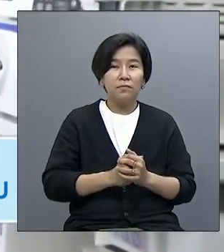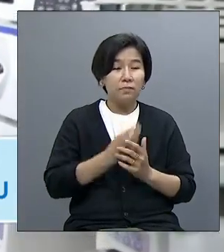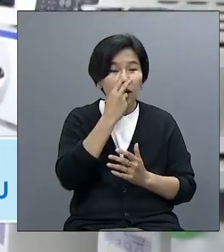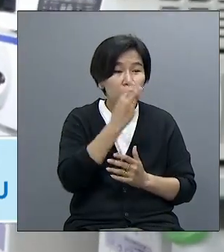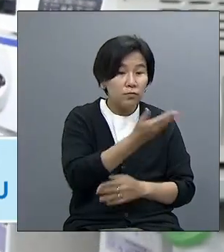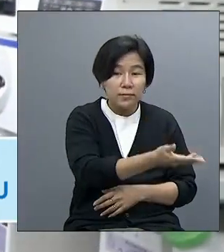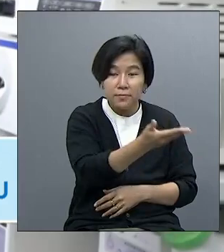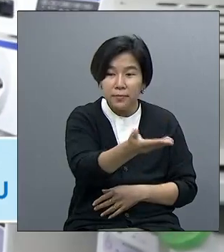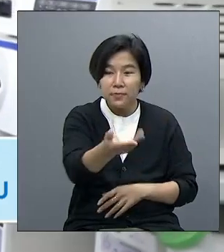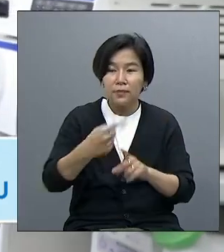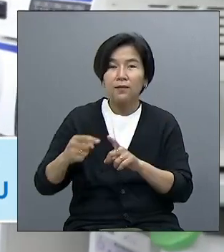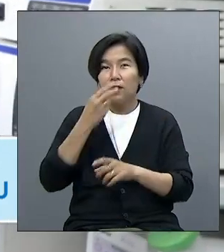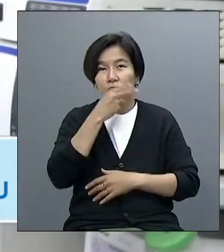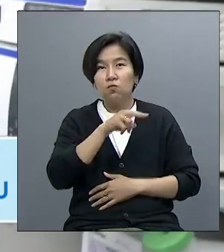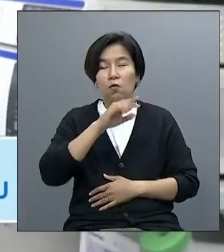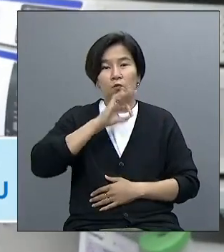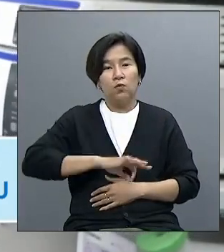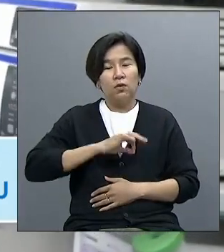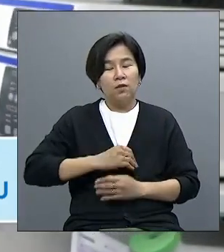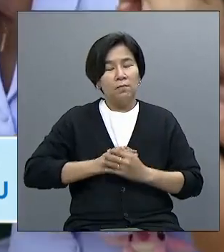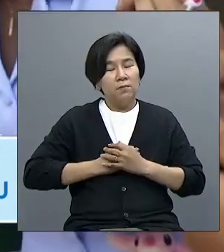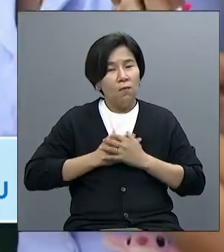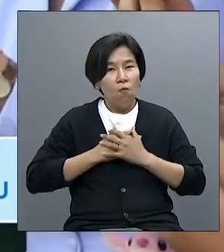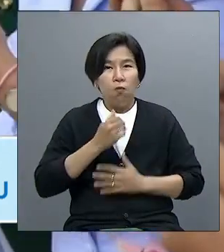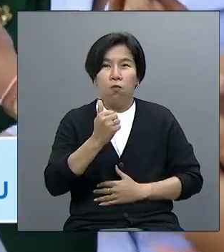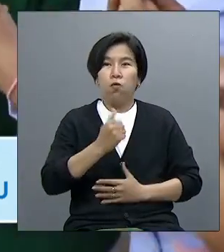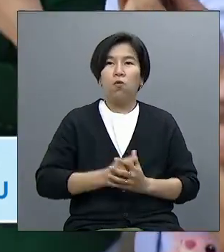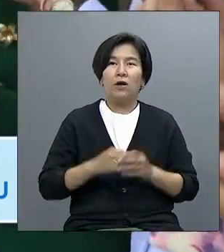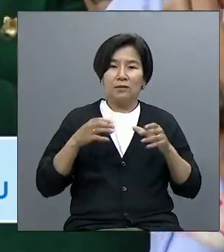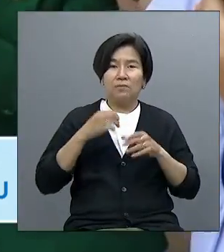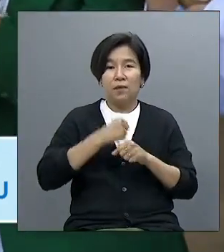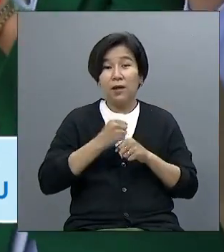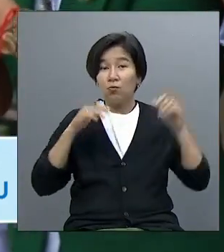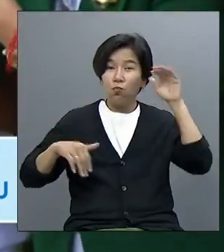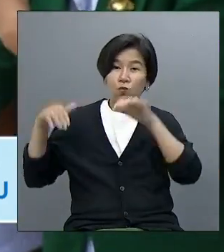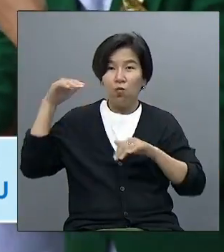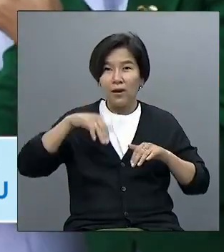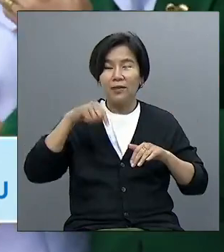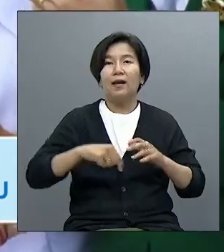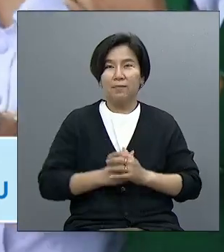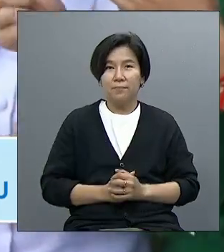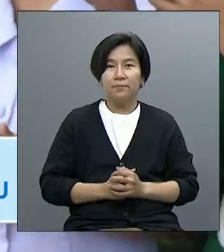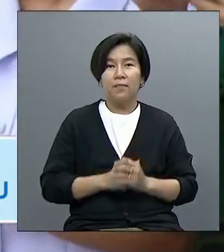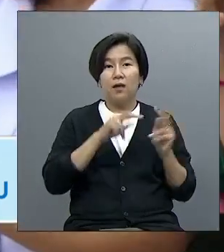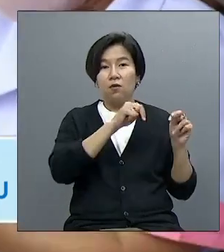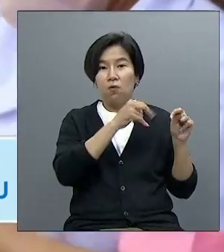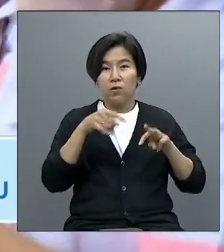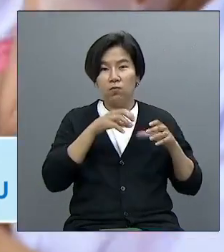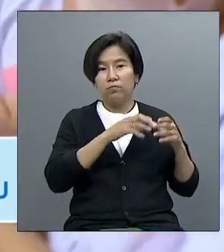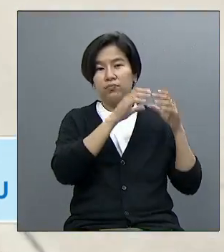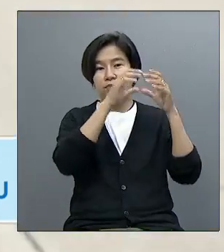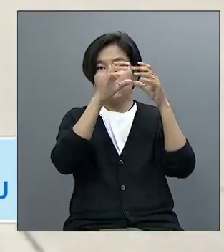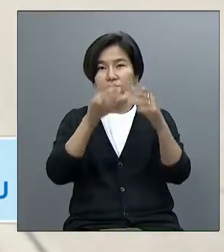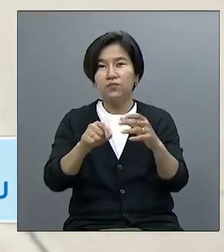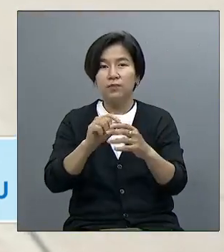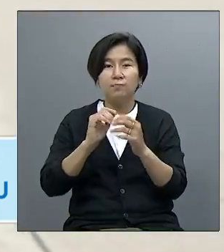รณ์เป็นการสร้างความตื้นตันใจให้กับโตโน่ภาคินรวมถึงทีมงานและคณะที่เดินทางจากจังหวัดนครพนมที่เดินทางมาเยี่ยมช